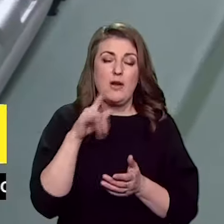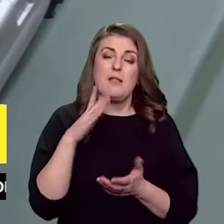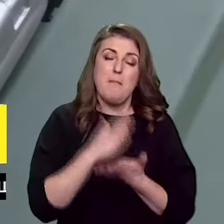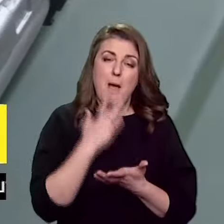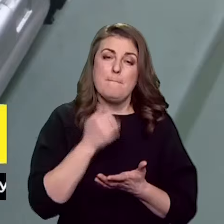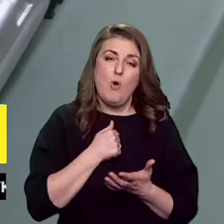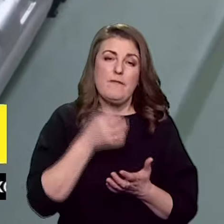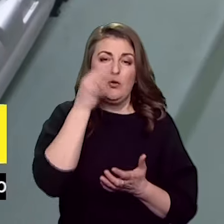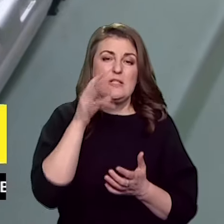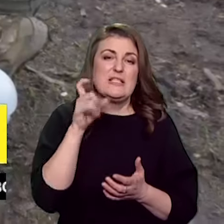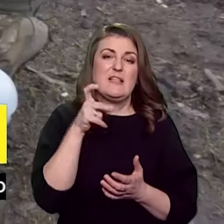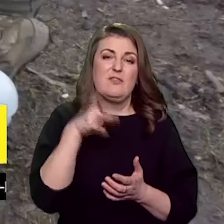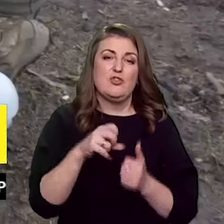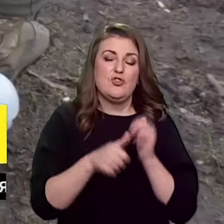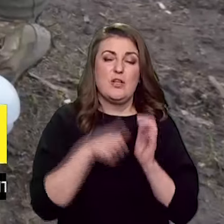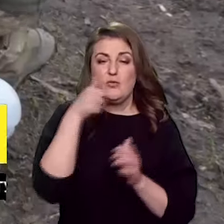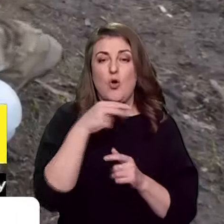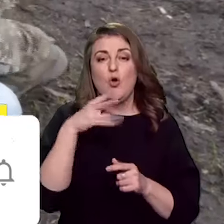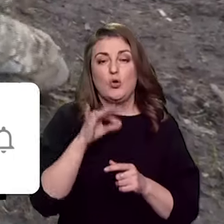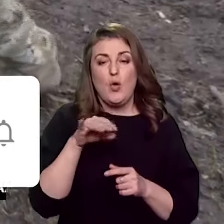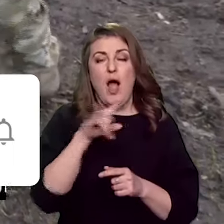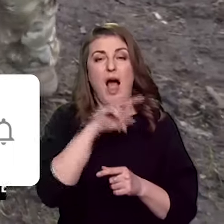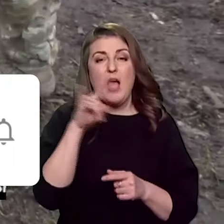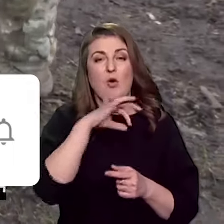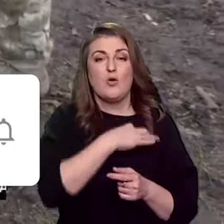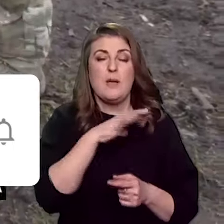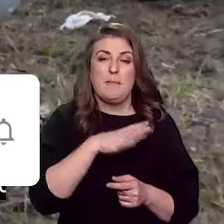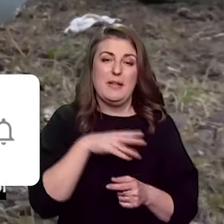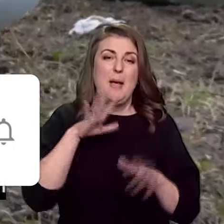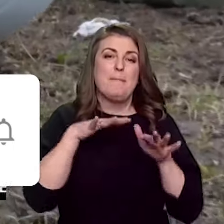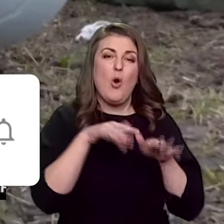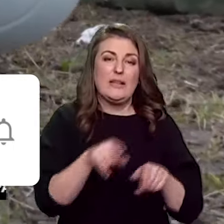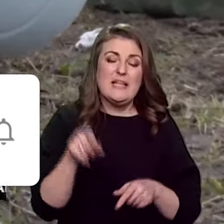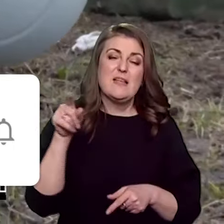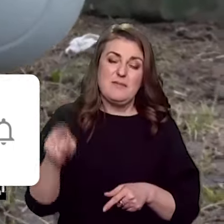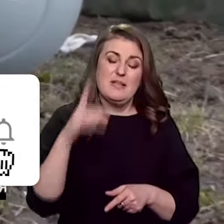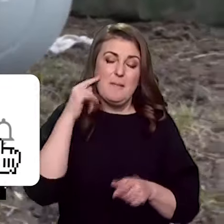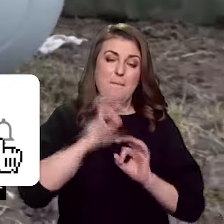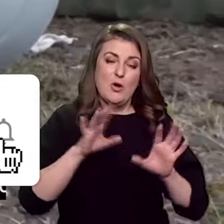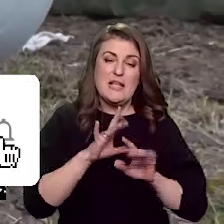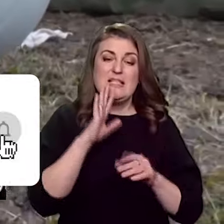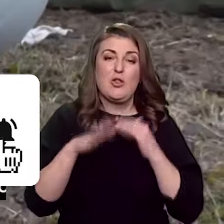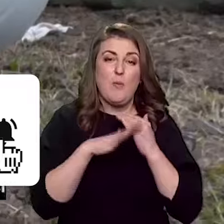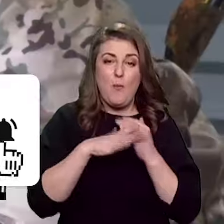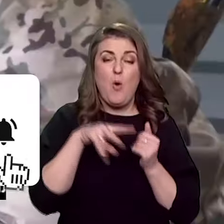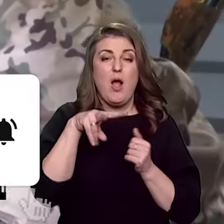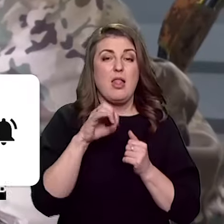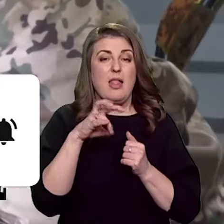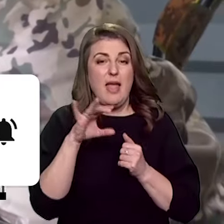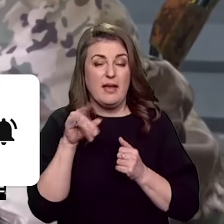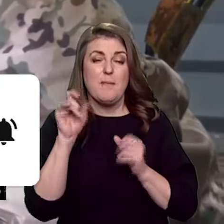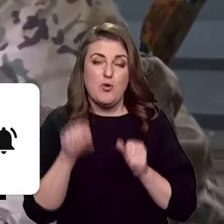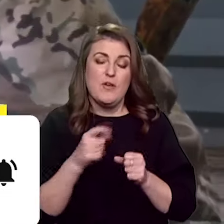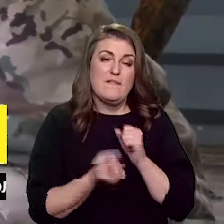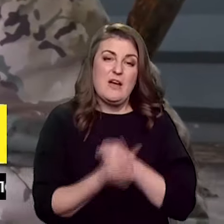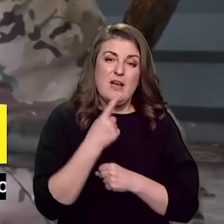бойовий досвід з 2016 року. До аеророзвідки був піхотинцем. Ігнат пояснює, за допомогою «Лелеки» можна виявляти ворога